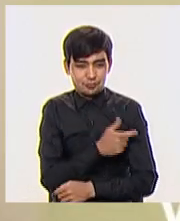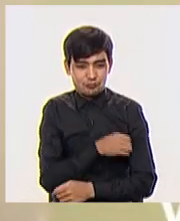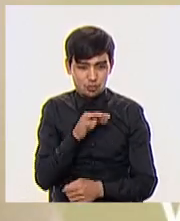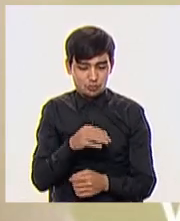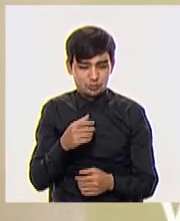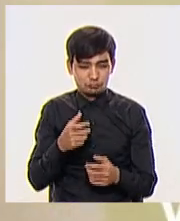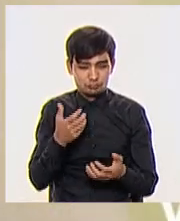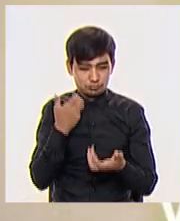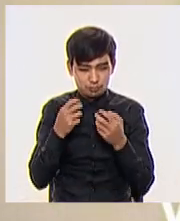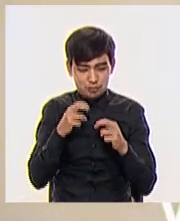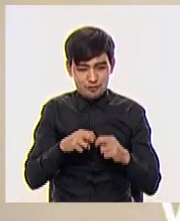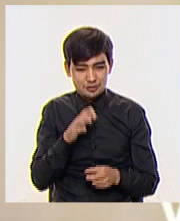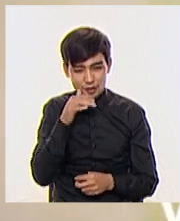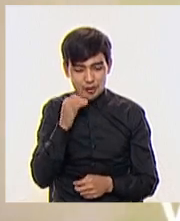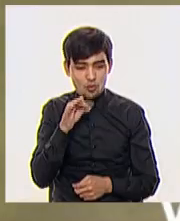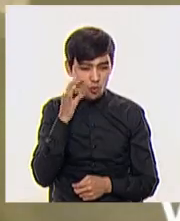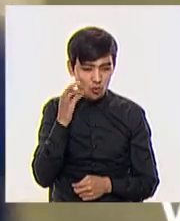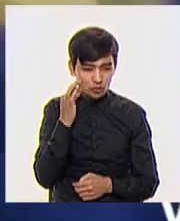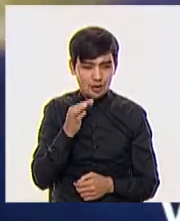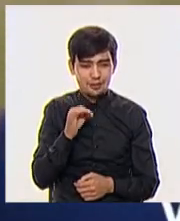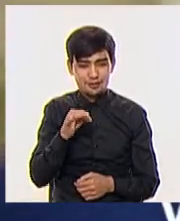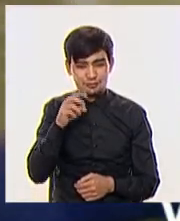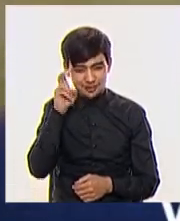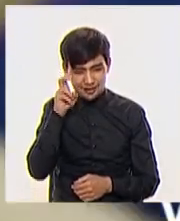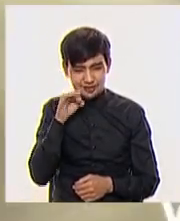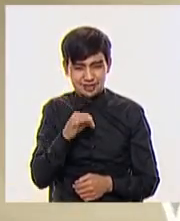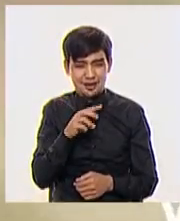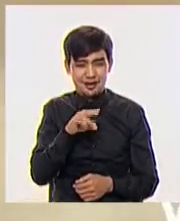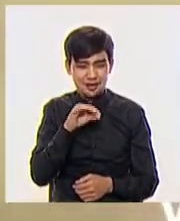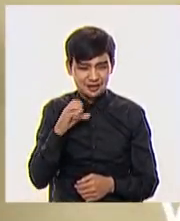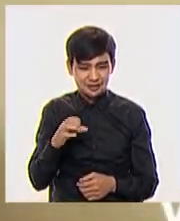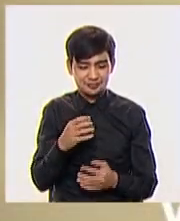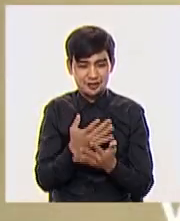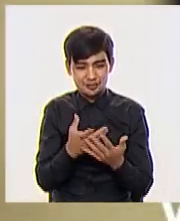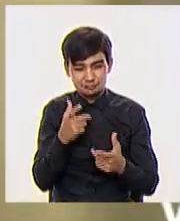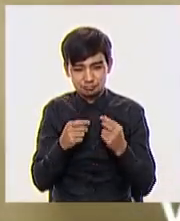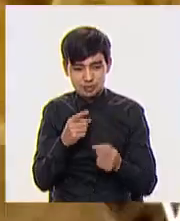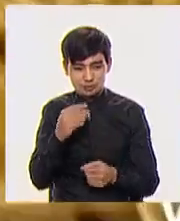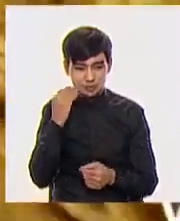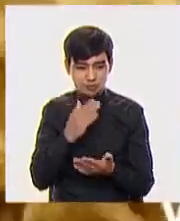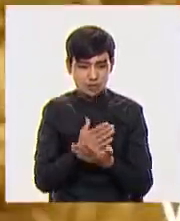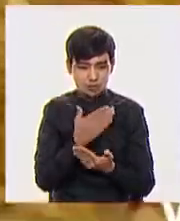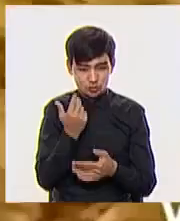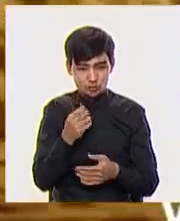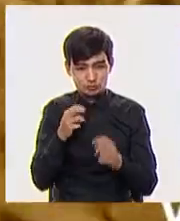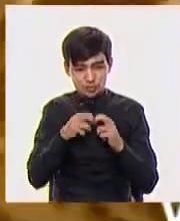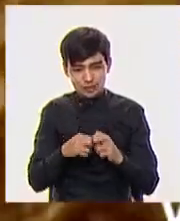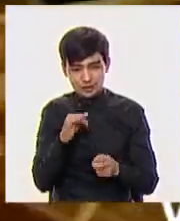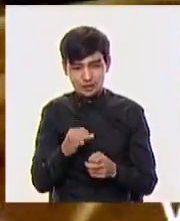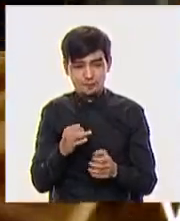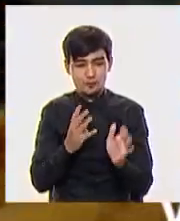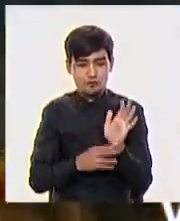прошел испытания на собаках, на кошках, норках, песах и лисах. Эффективность вакцины оценивается более